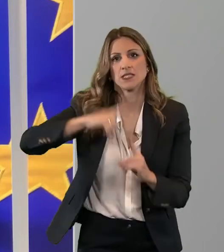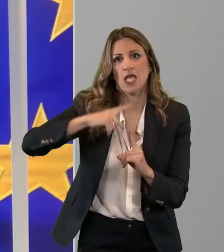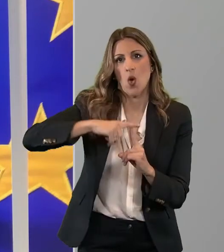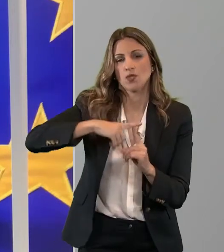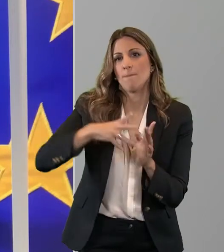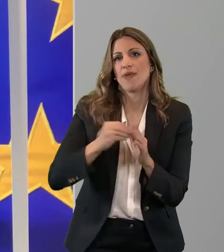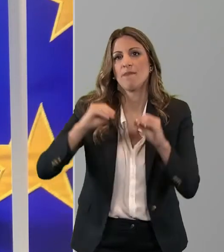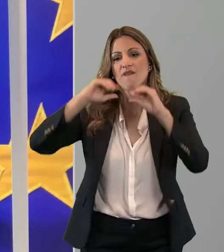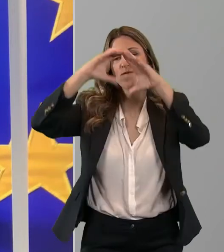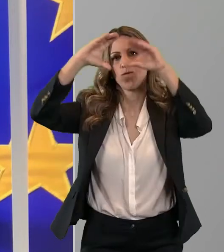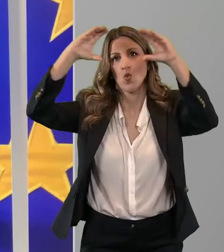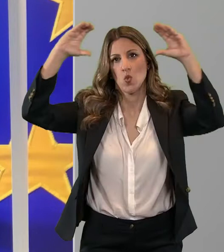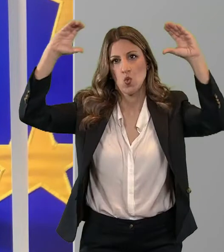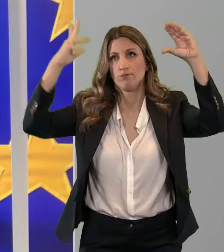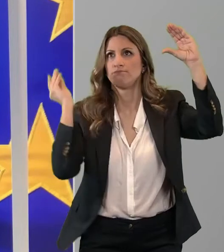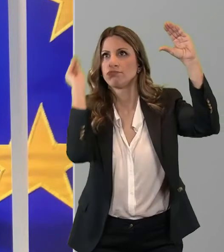το cloud.